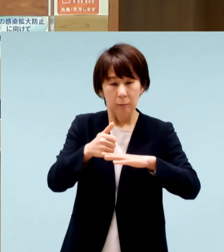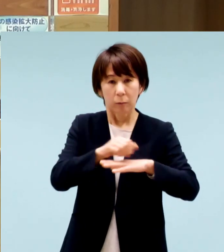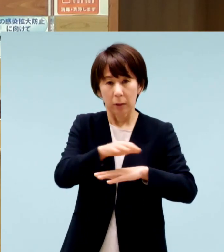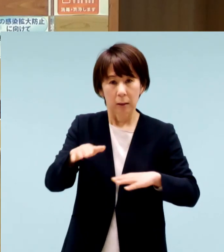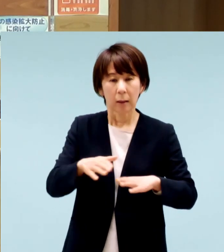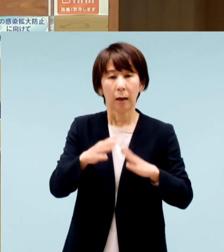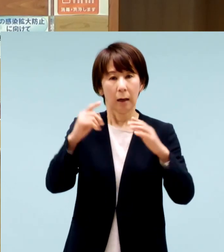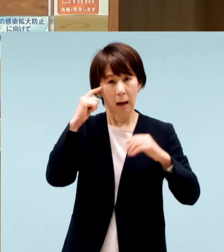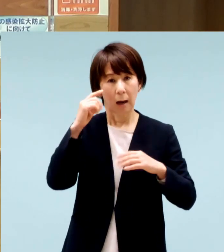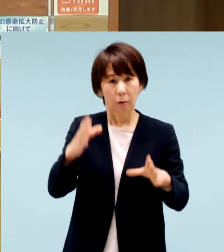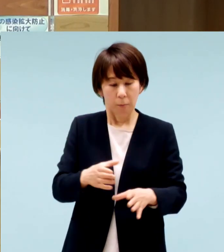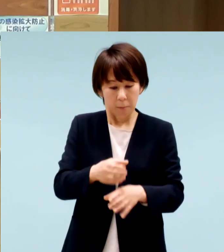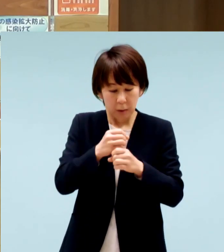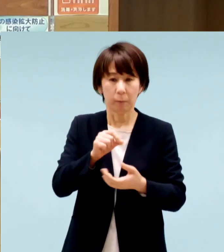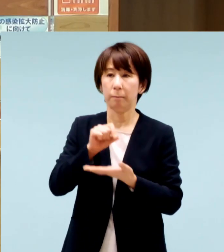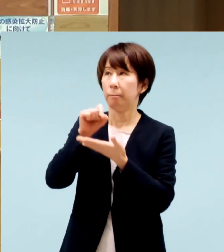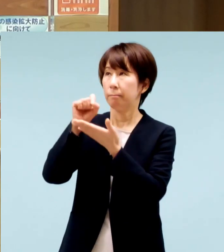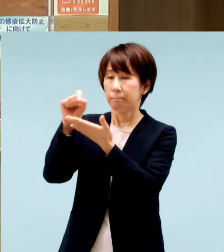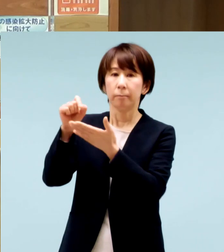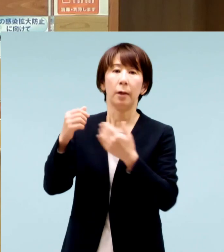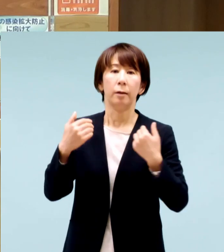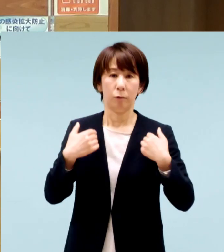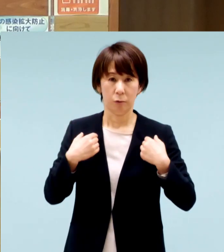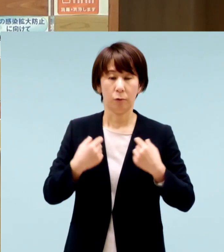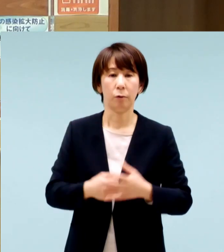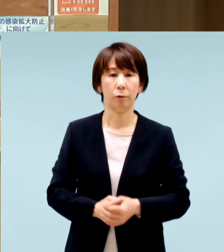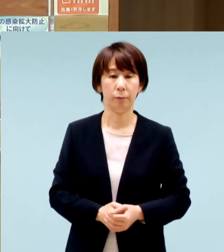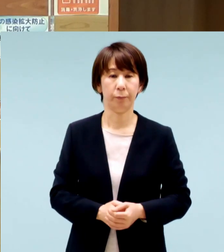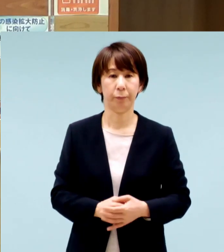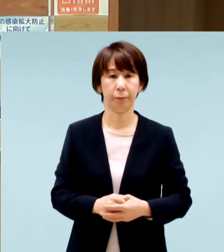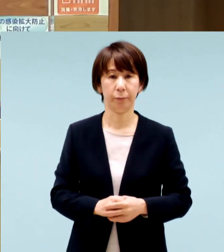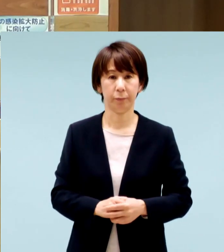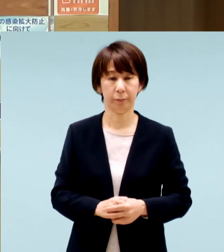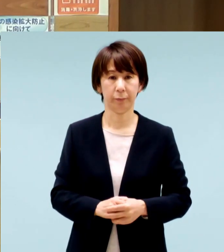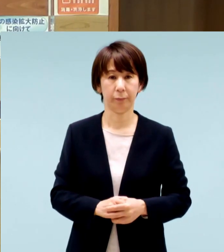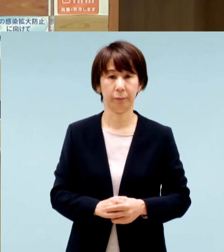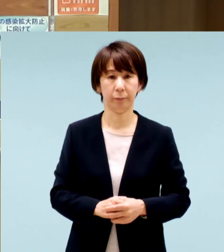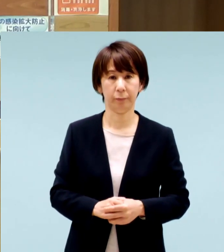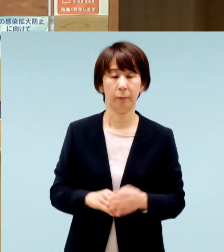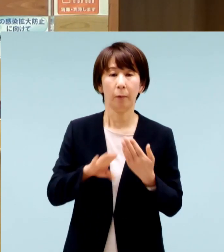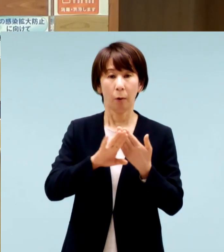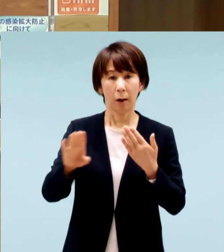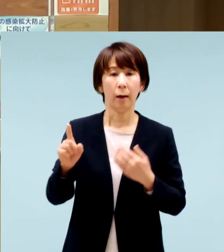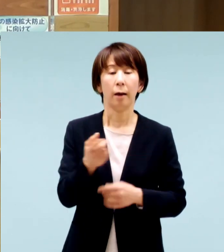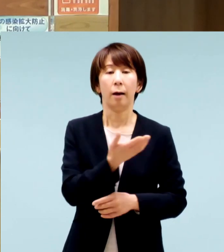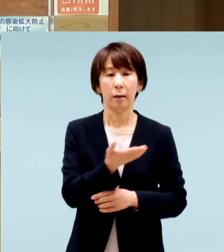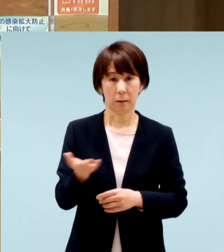。 ありがとうございます。 他にご質問ございますでしょうか。朝日新聞加山さん。